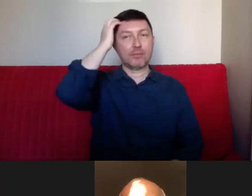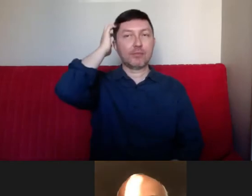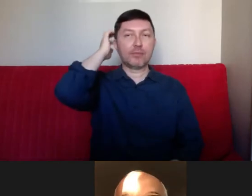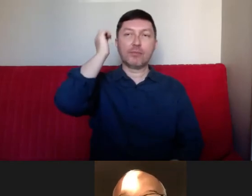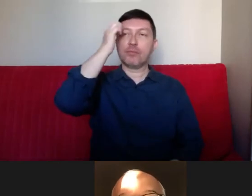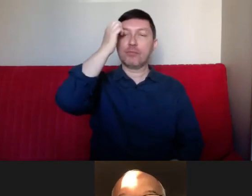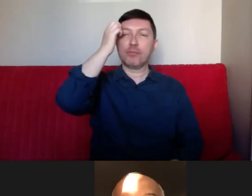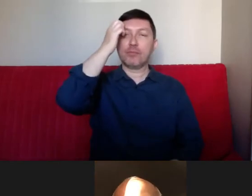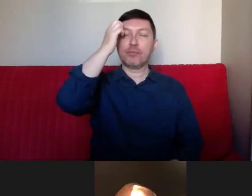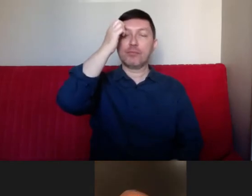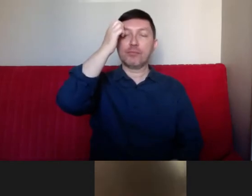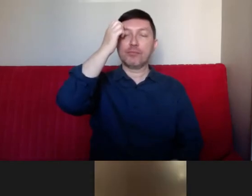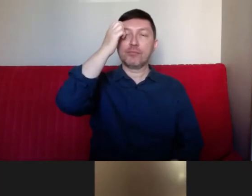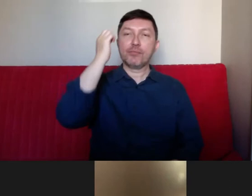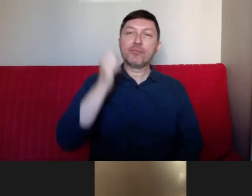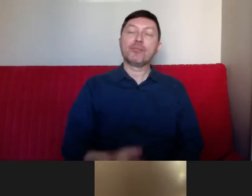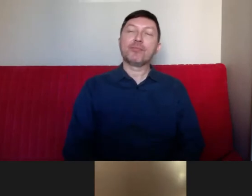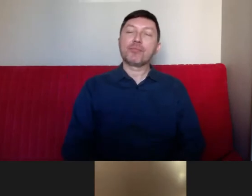Oh, thank you very much, Emmanuel,